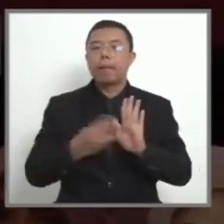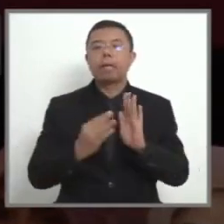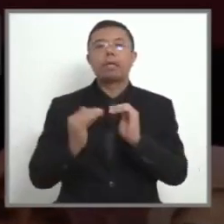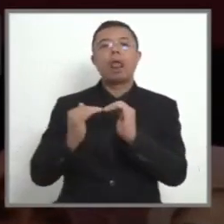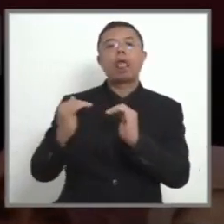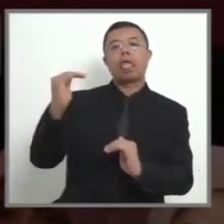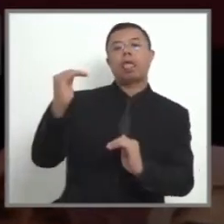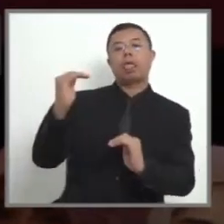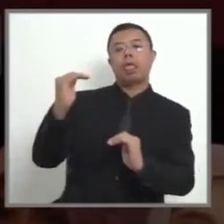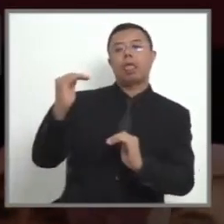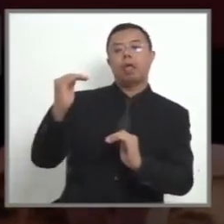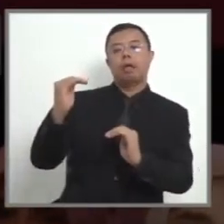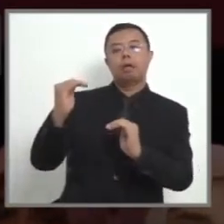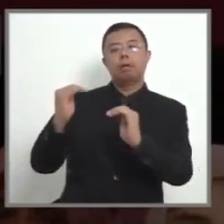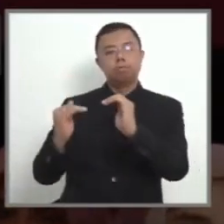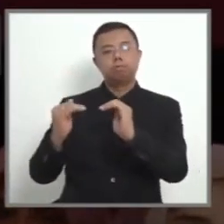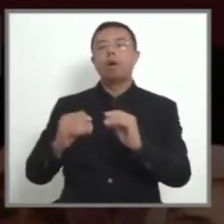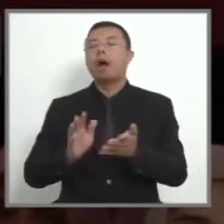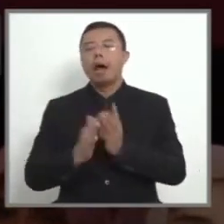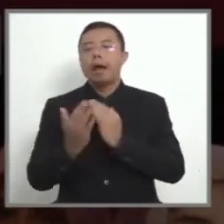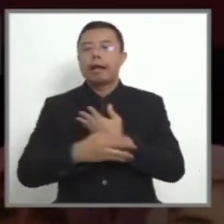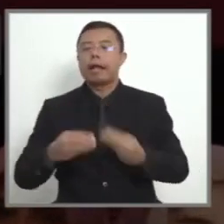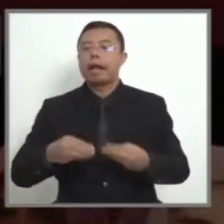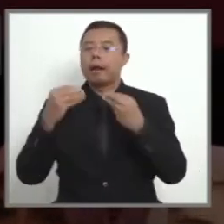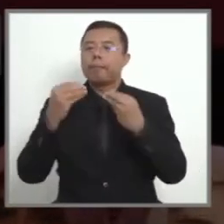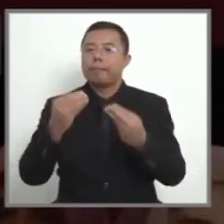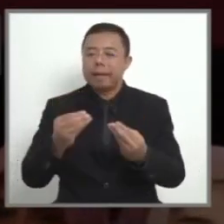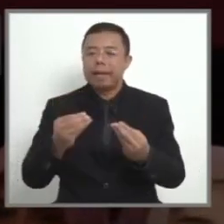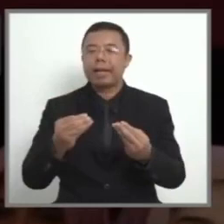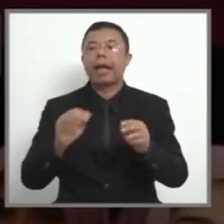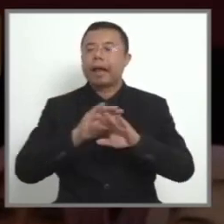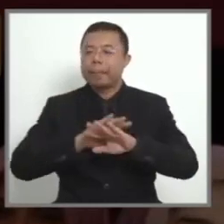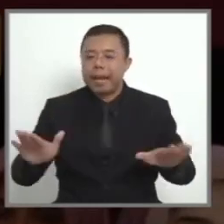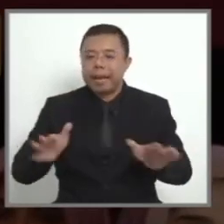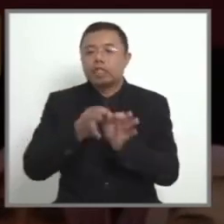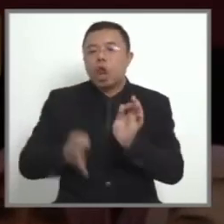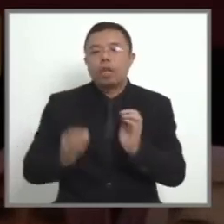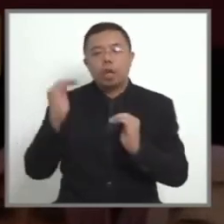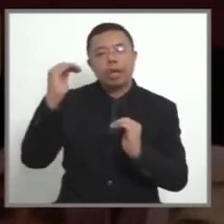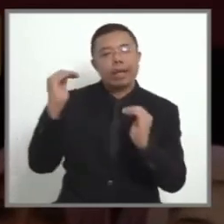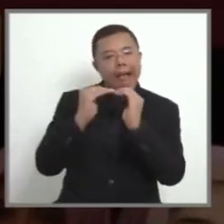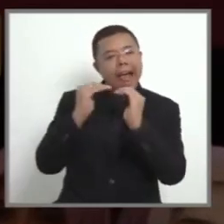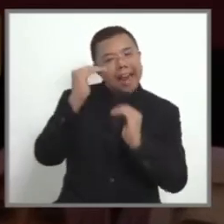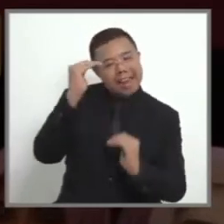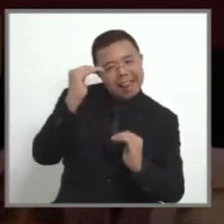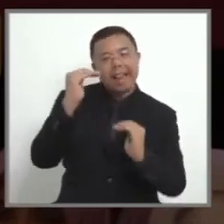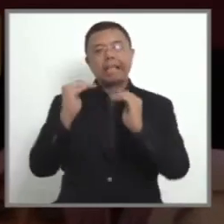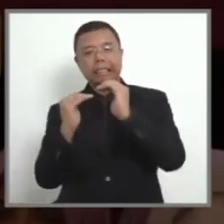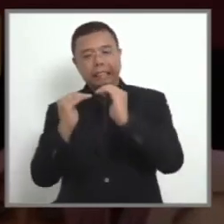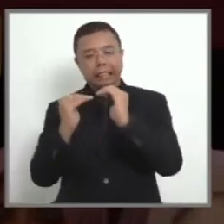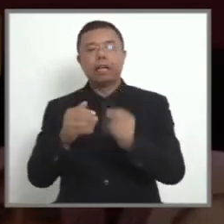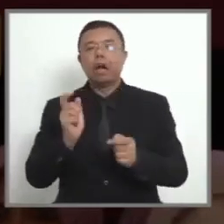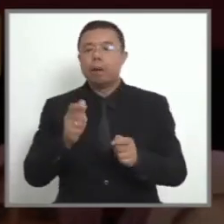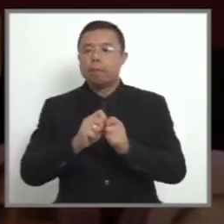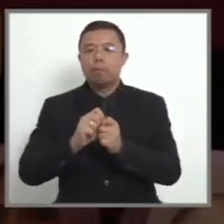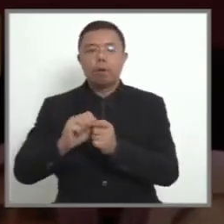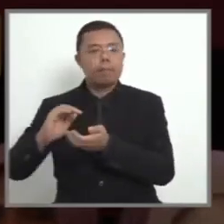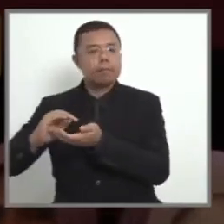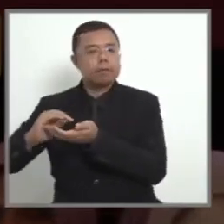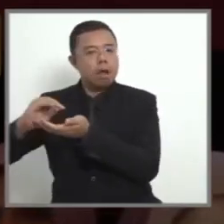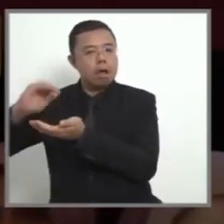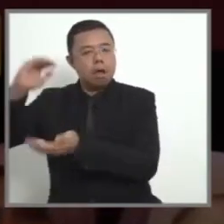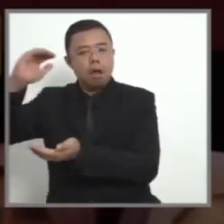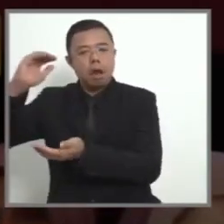ketimpangan negara yang membereskan soal ketidakadilan membesarkan yang kecil tanpa mengecilkan yang besar